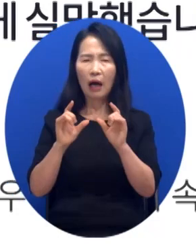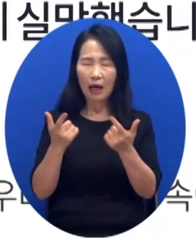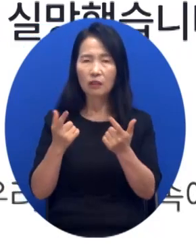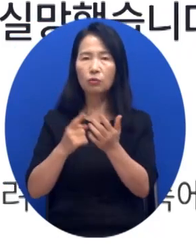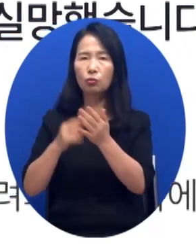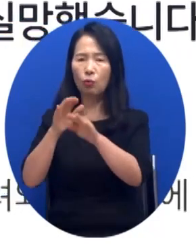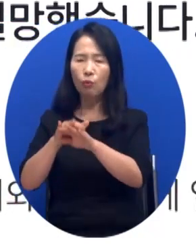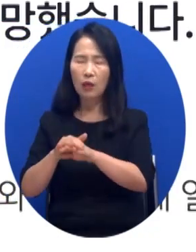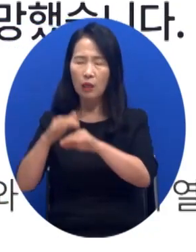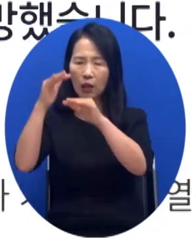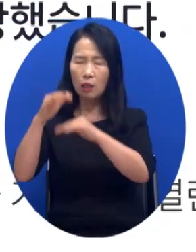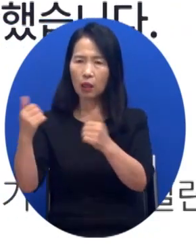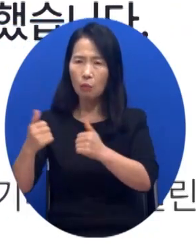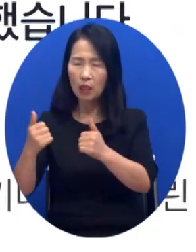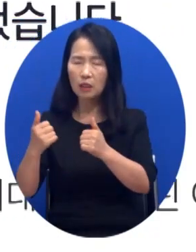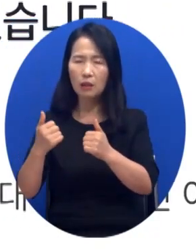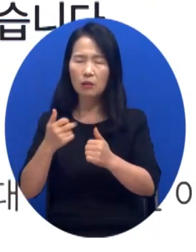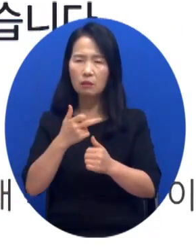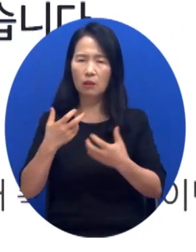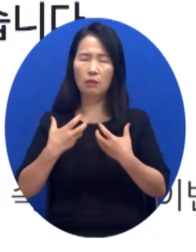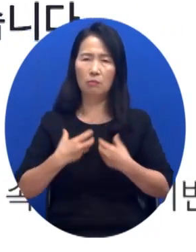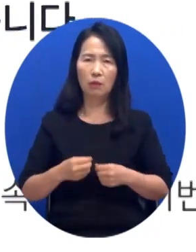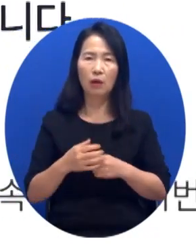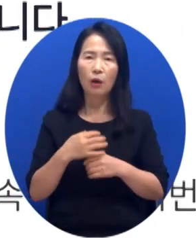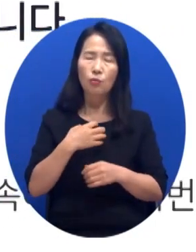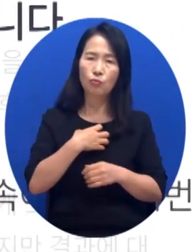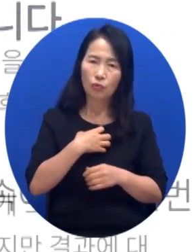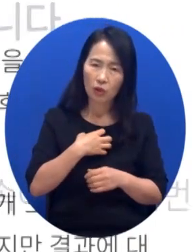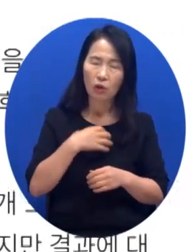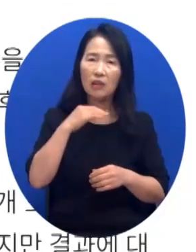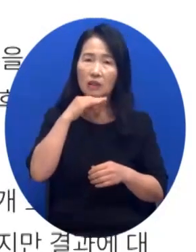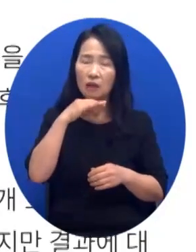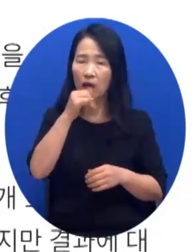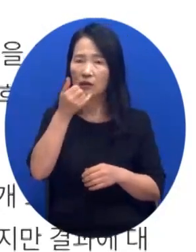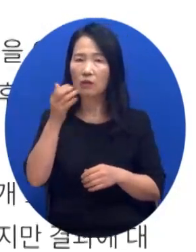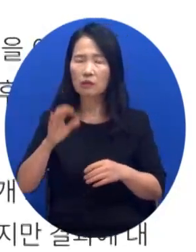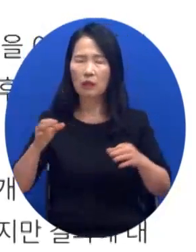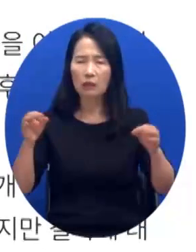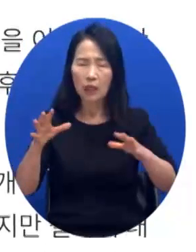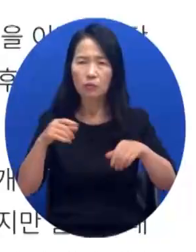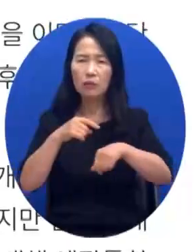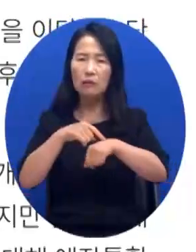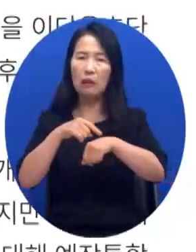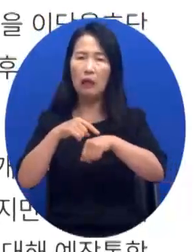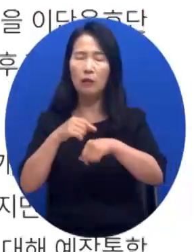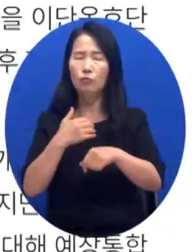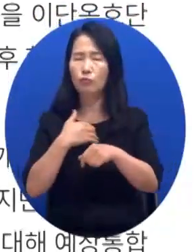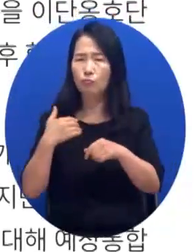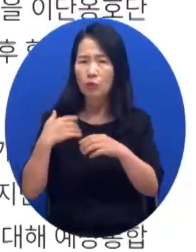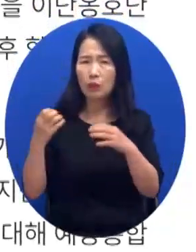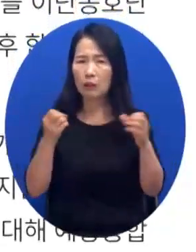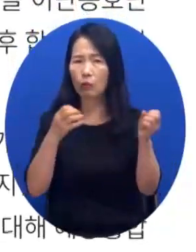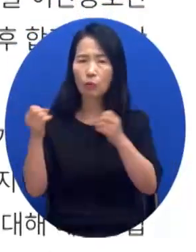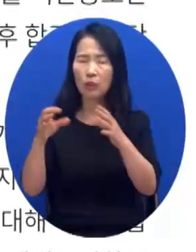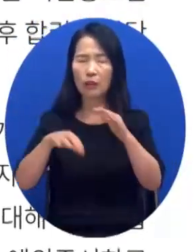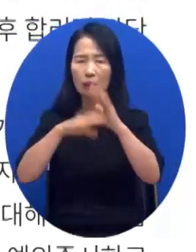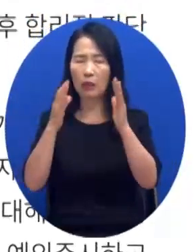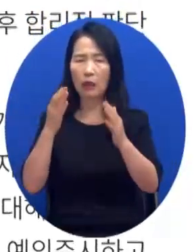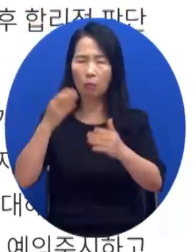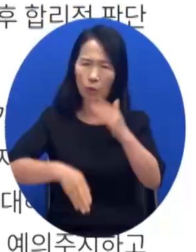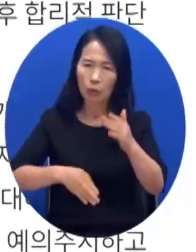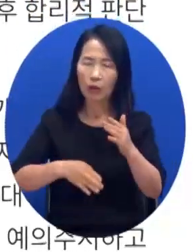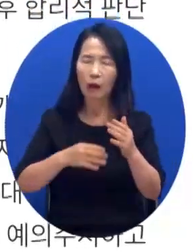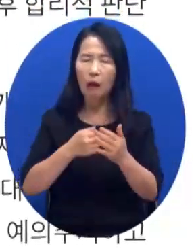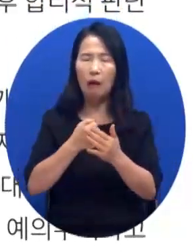크게 실망했다며 우려와 기대 속에 열린 총회는 짧은 일정으로 충분한 논의를 다 담지 못한